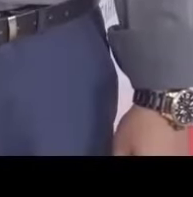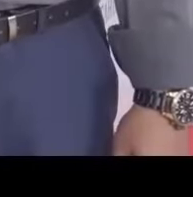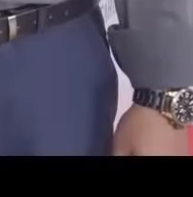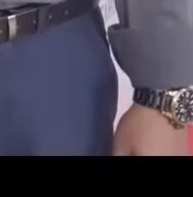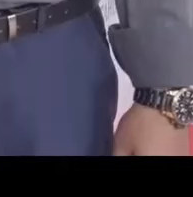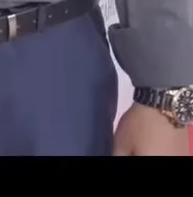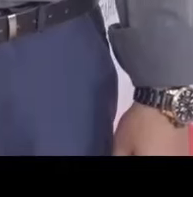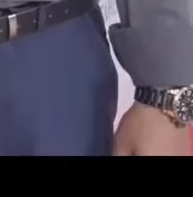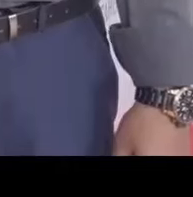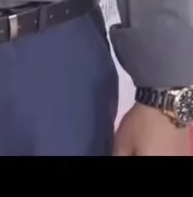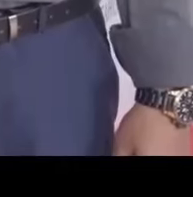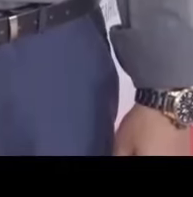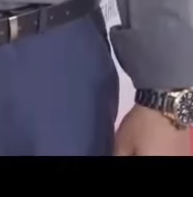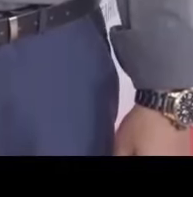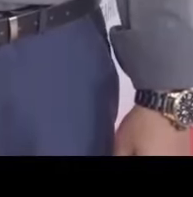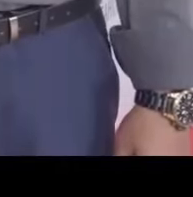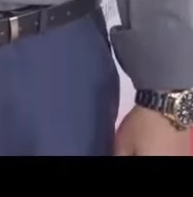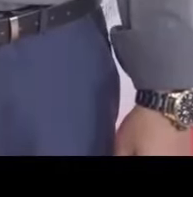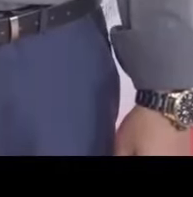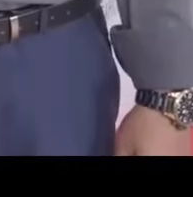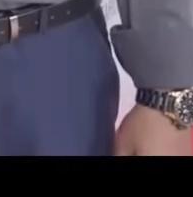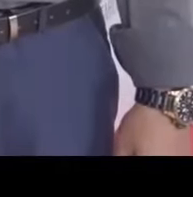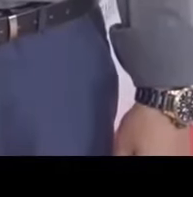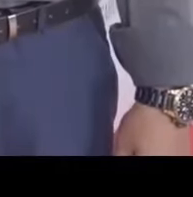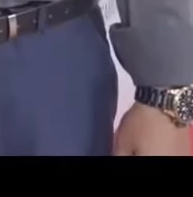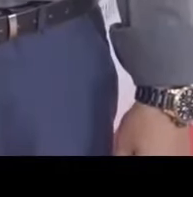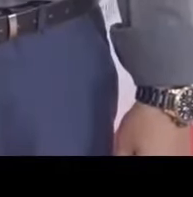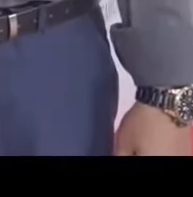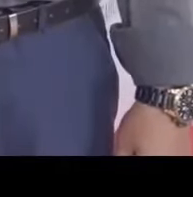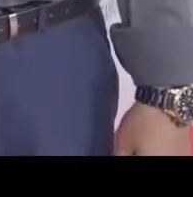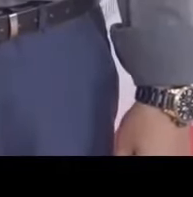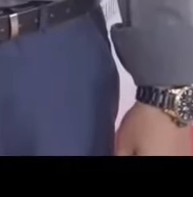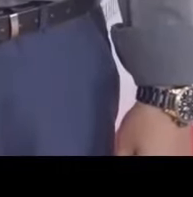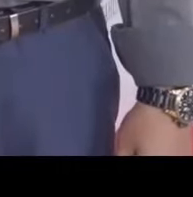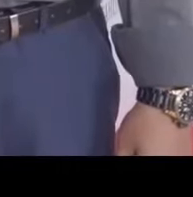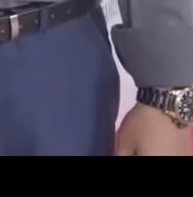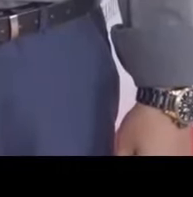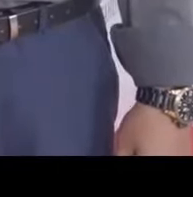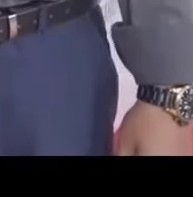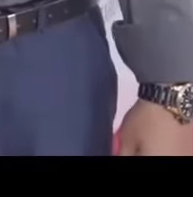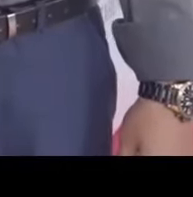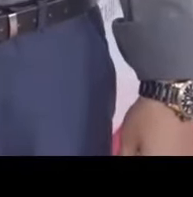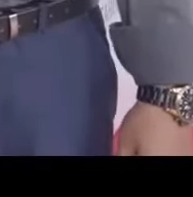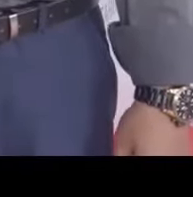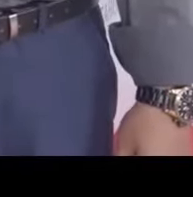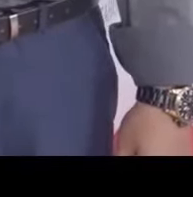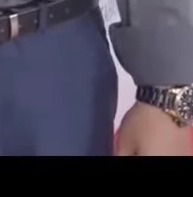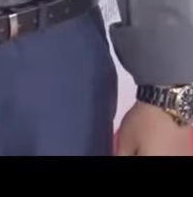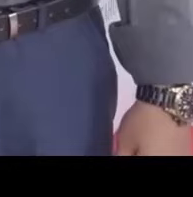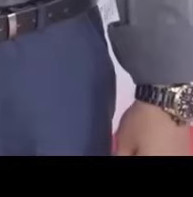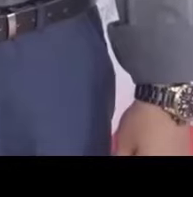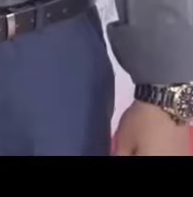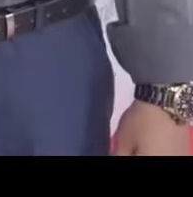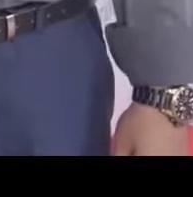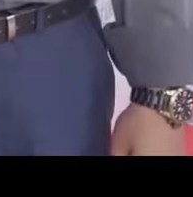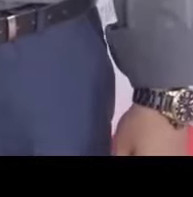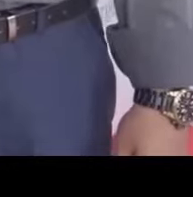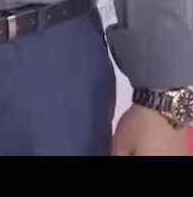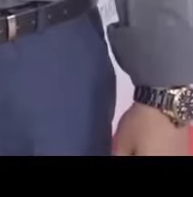TPS, pilih pemimpin yang bisa membawa perubahan. Pilkada Serentak 2024, saatnya kita